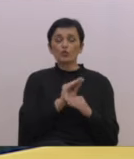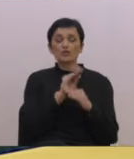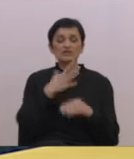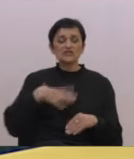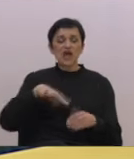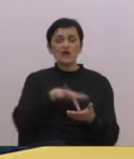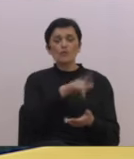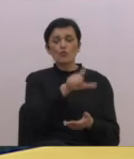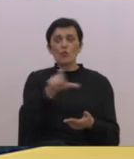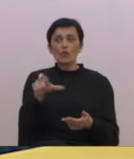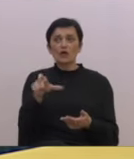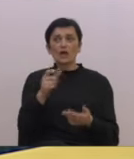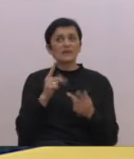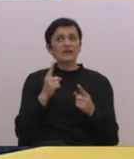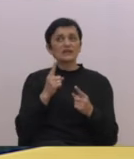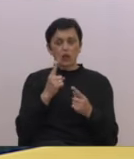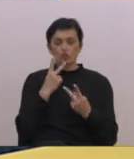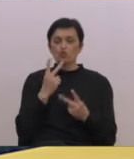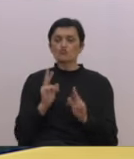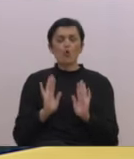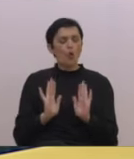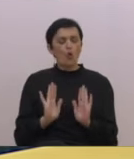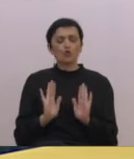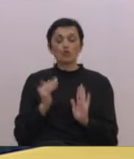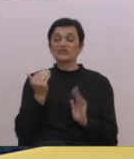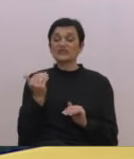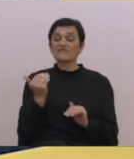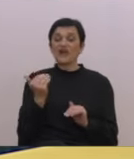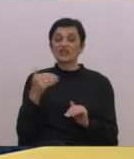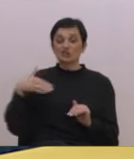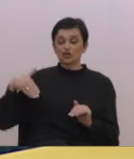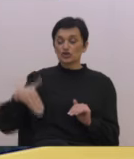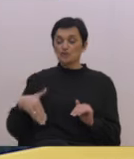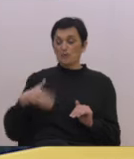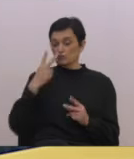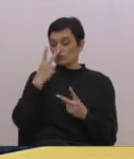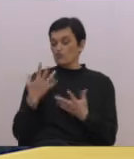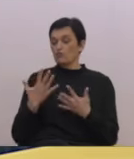საქართველოს მოქალაქეებს და რატო ეთყობათ მხოლოდ თქვენს ჯიბეებს?